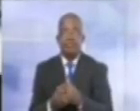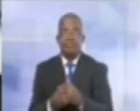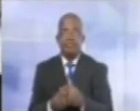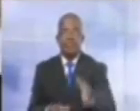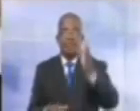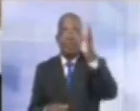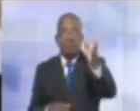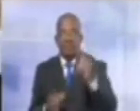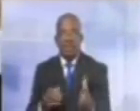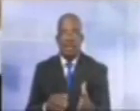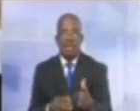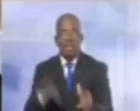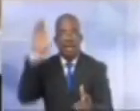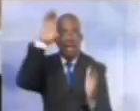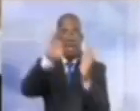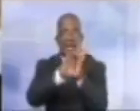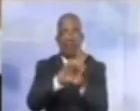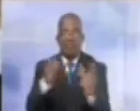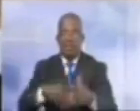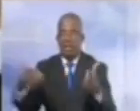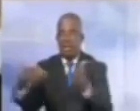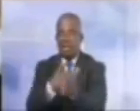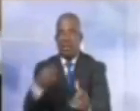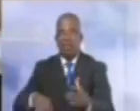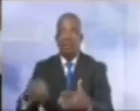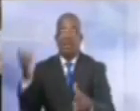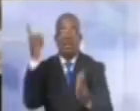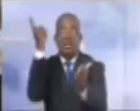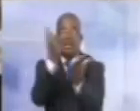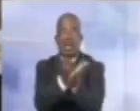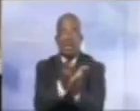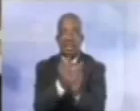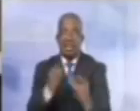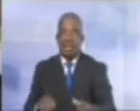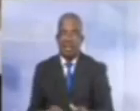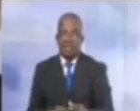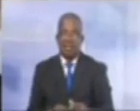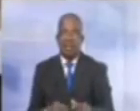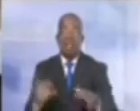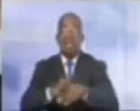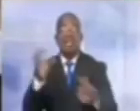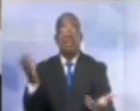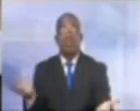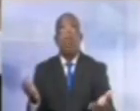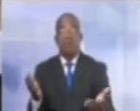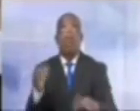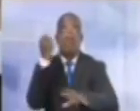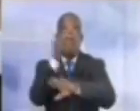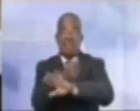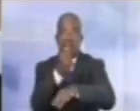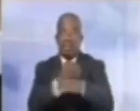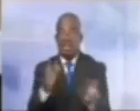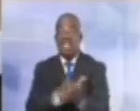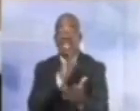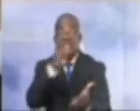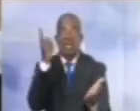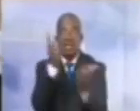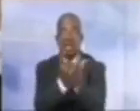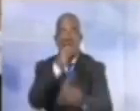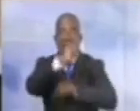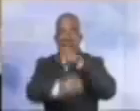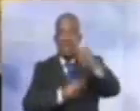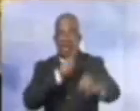Le projet de construction de la nouvelle gare routière interurbaine et internationale d'Abidjan entre dans sa phase